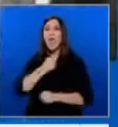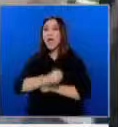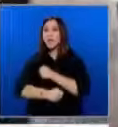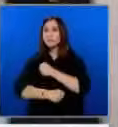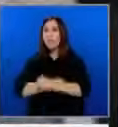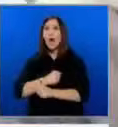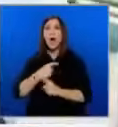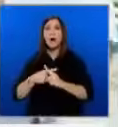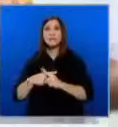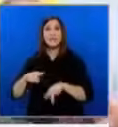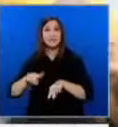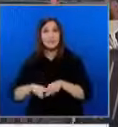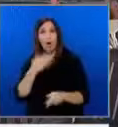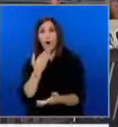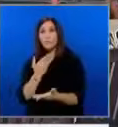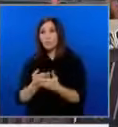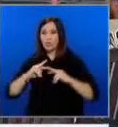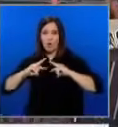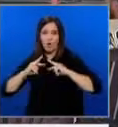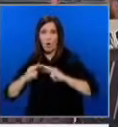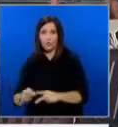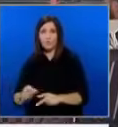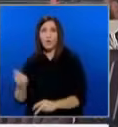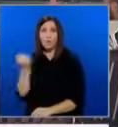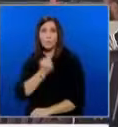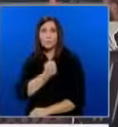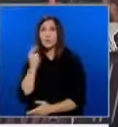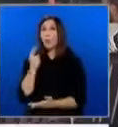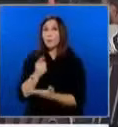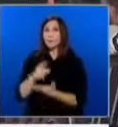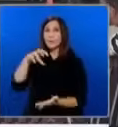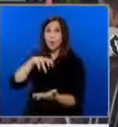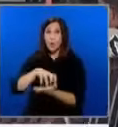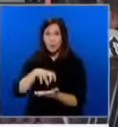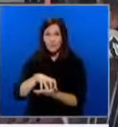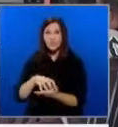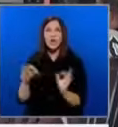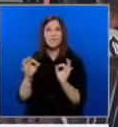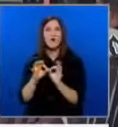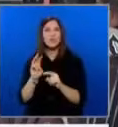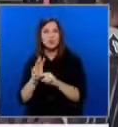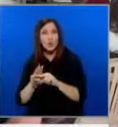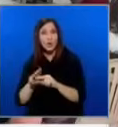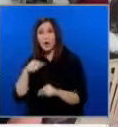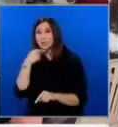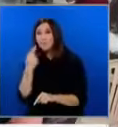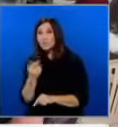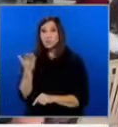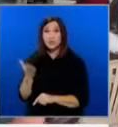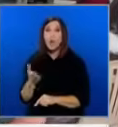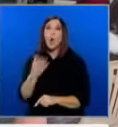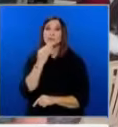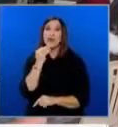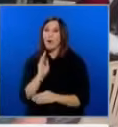Хизбула. Хасан Насрала обеща да отговори на убийството на командира на групировката Фуад Шукър и заяви, че с